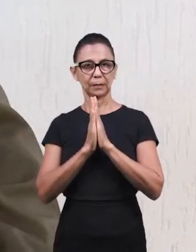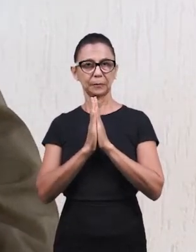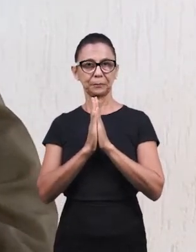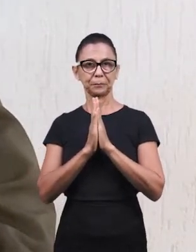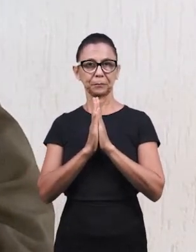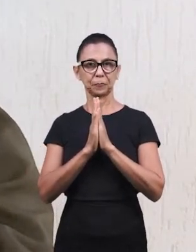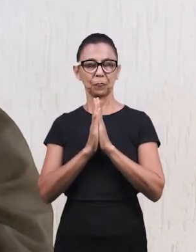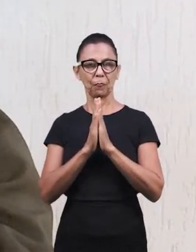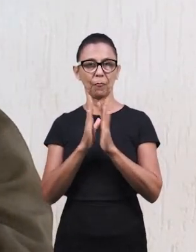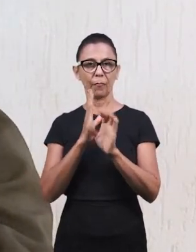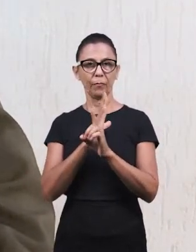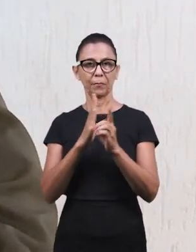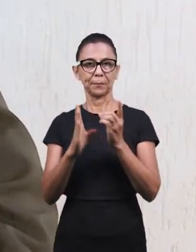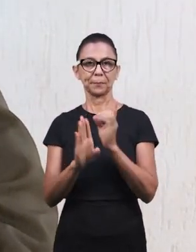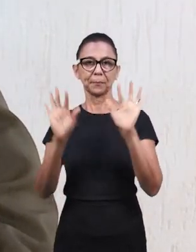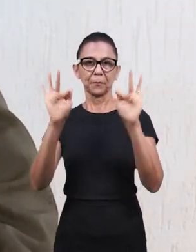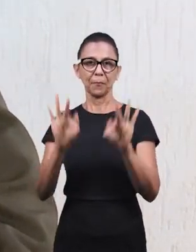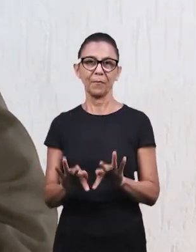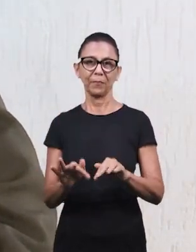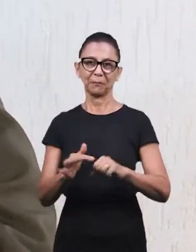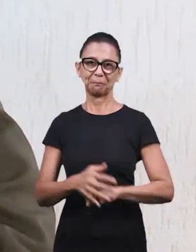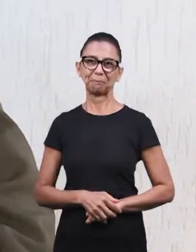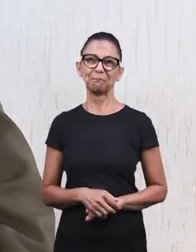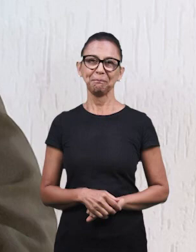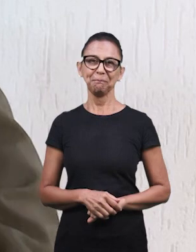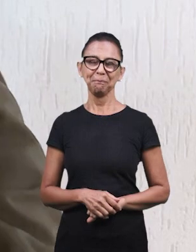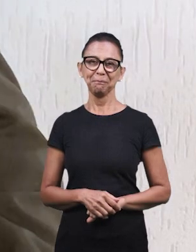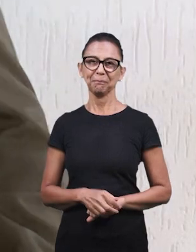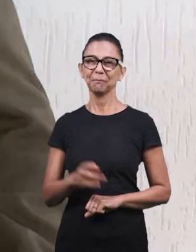помолимся в заключении этого богослужения.